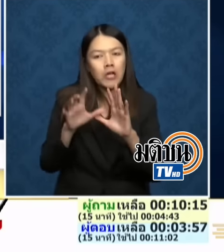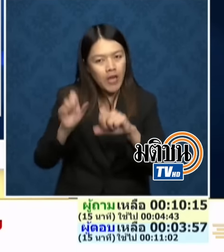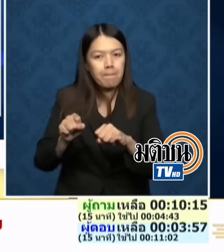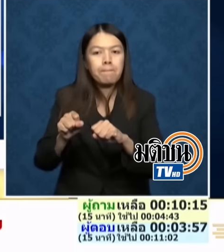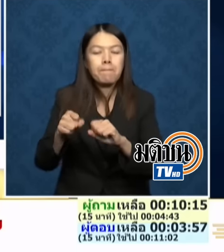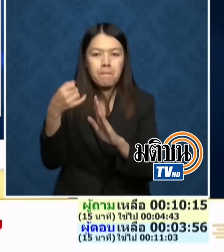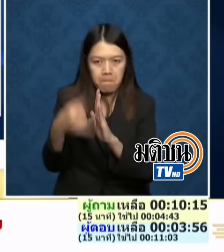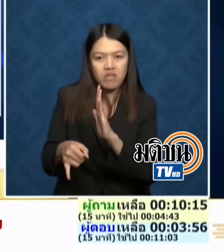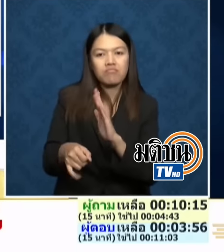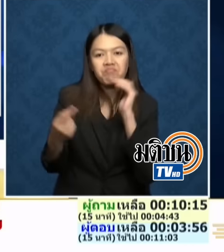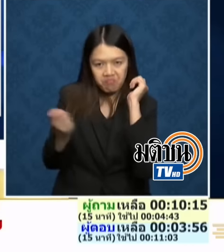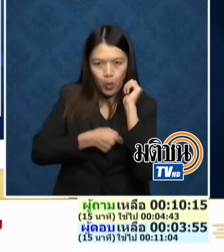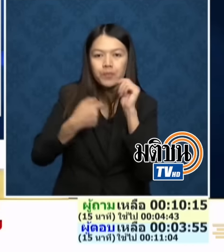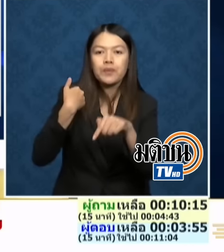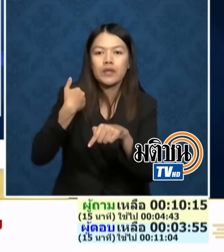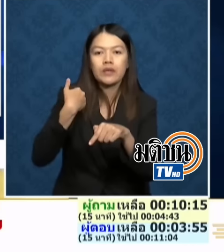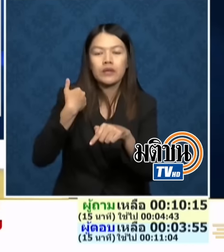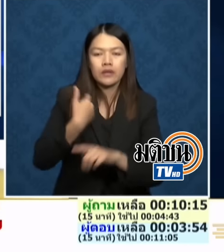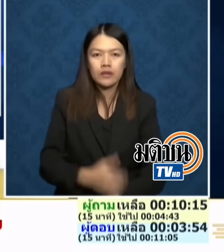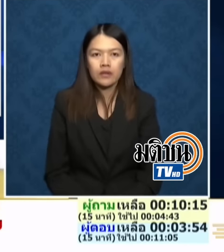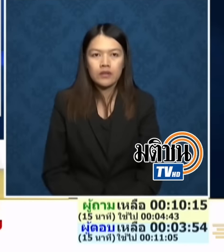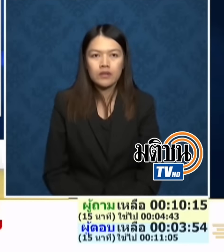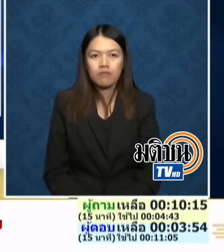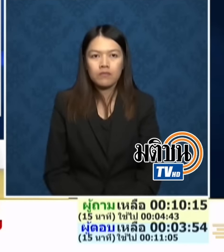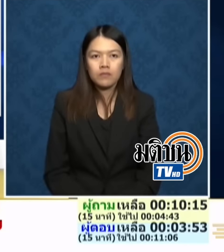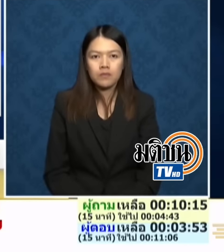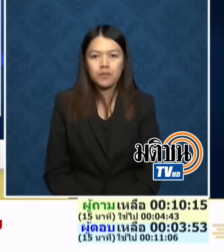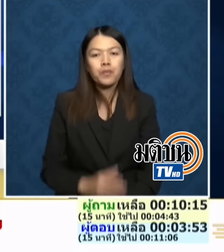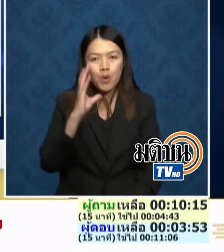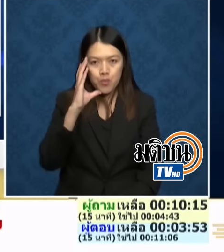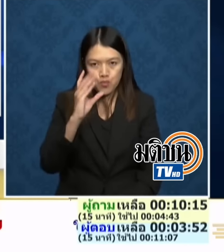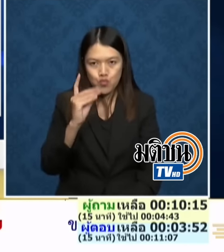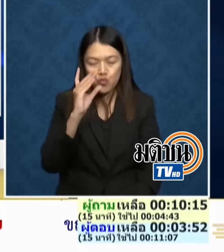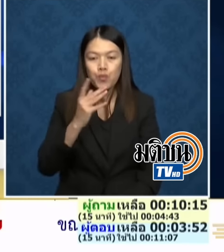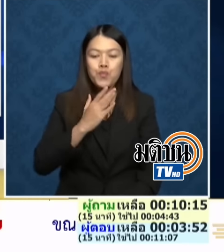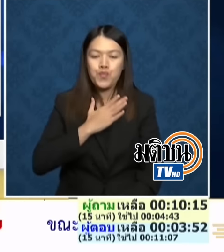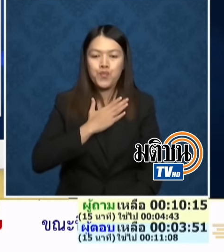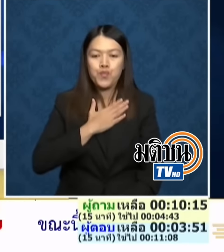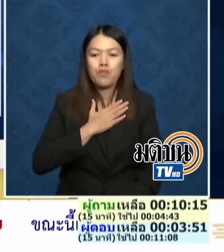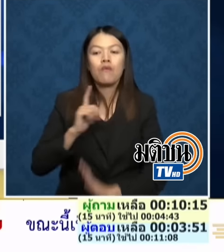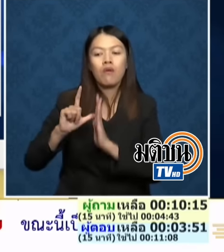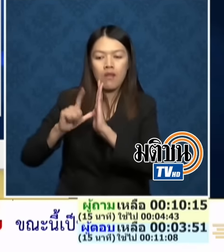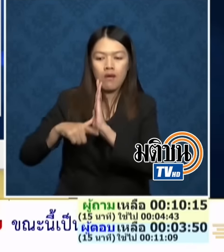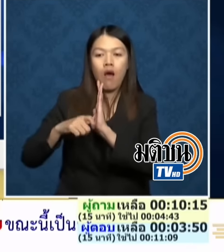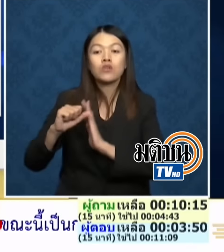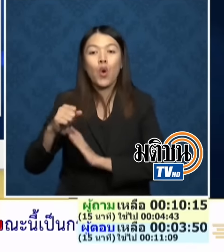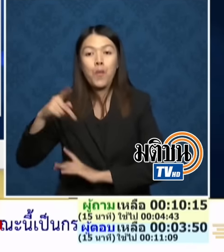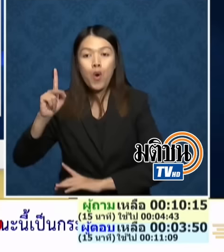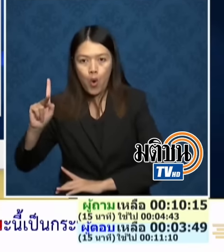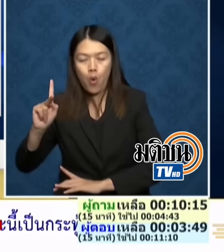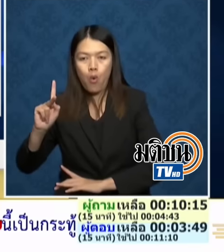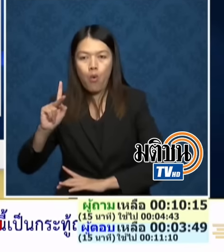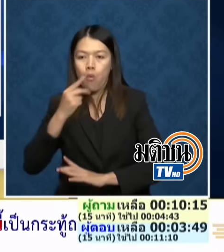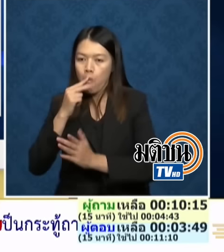รายแรงแล้วถูกตเดนคดีและสงสำคทสุดทุงนี้ผมจะให้เลขาสัปกรธรรมหนงสือถึง